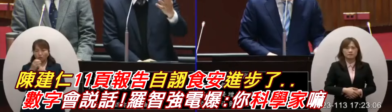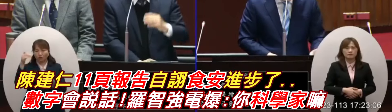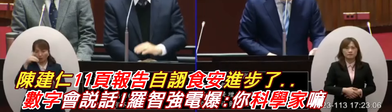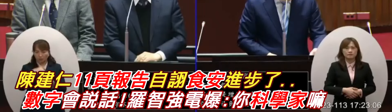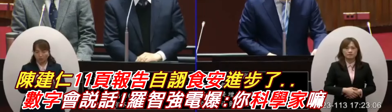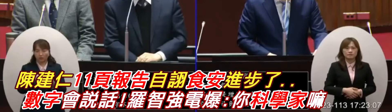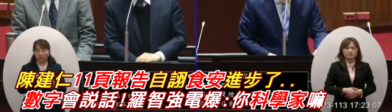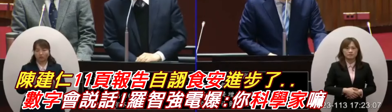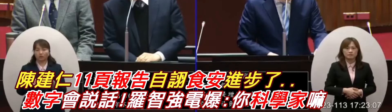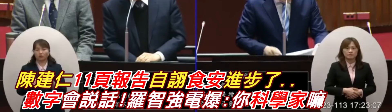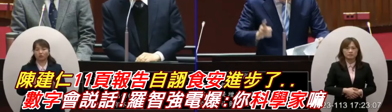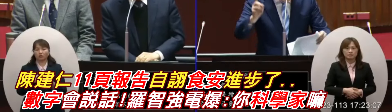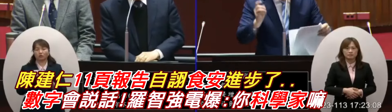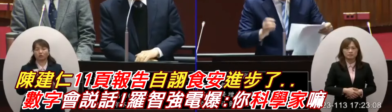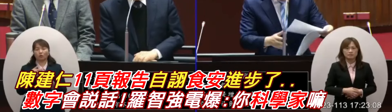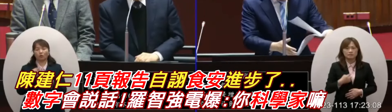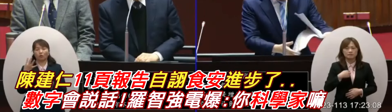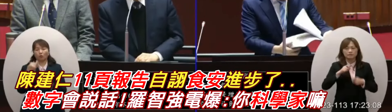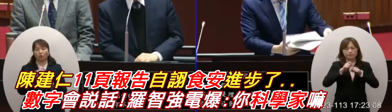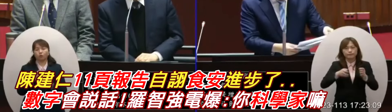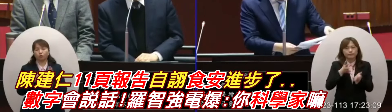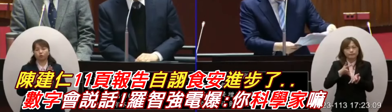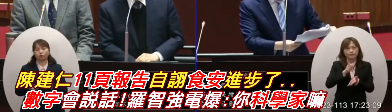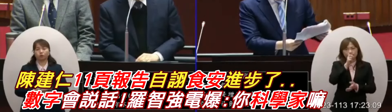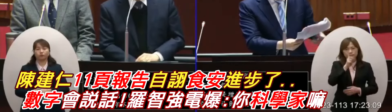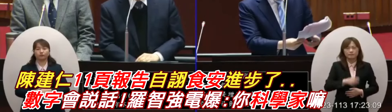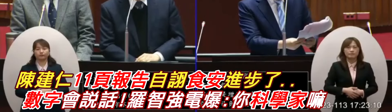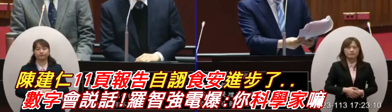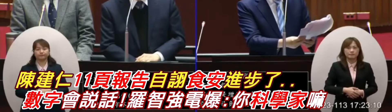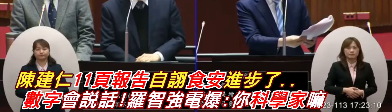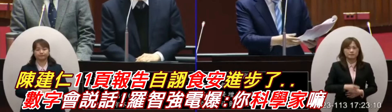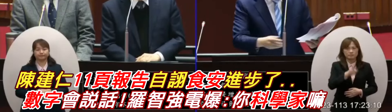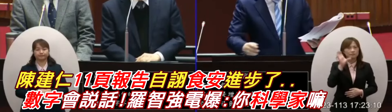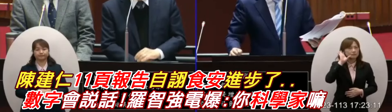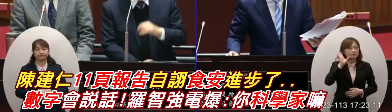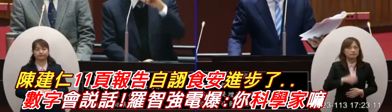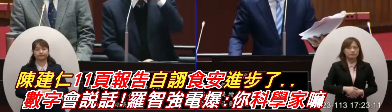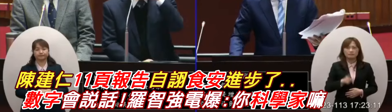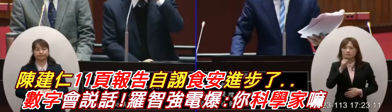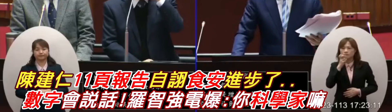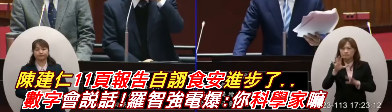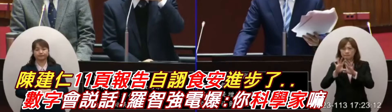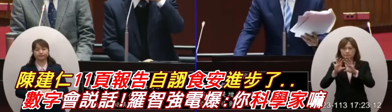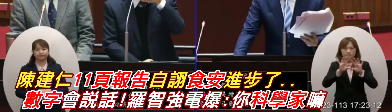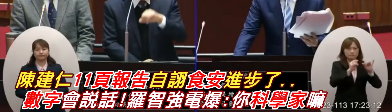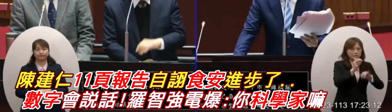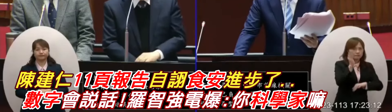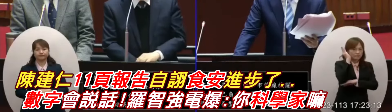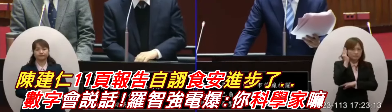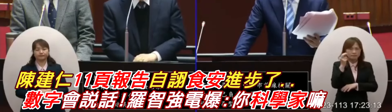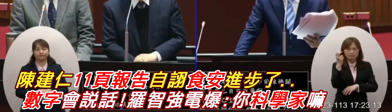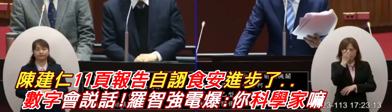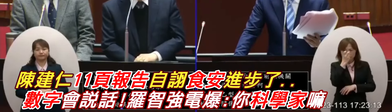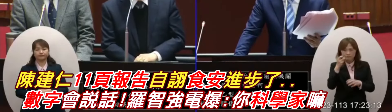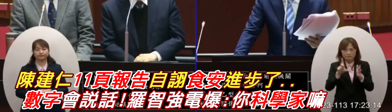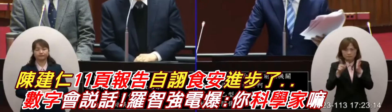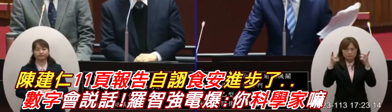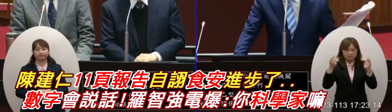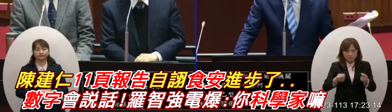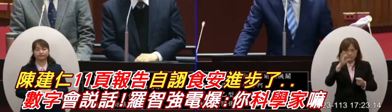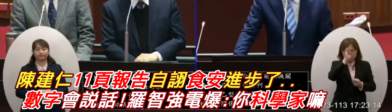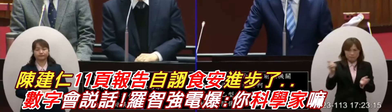果，你说我已经讲了很多次， 我讲一个结论，你听一下了哈。中央地方同时复检，就看结果是否一致。如果